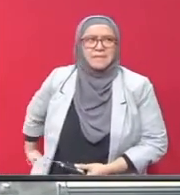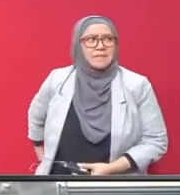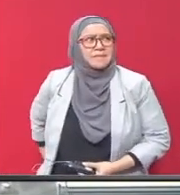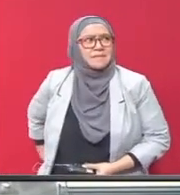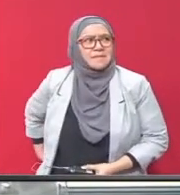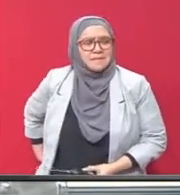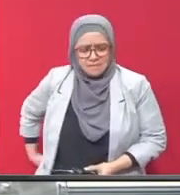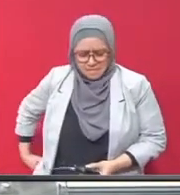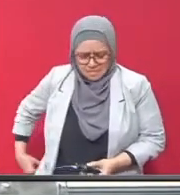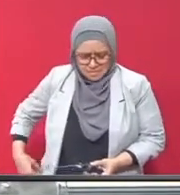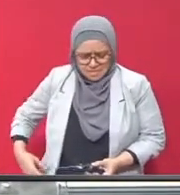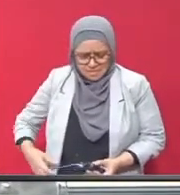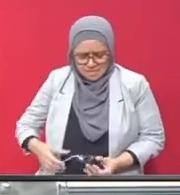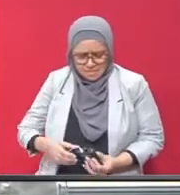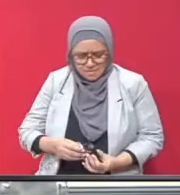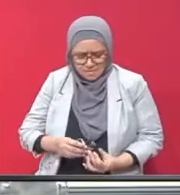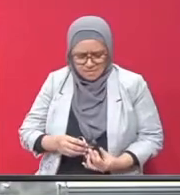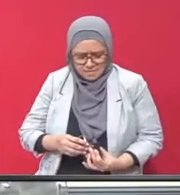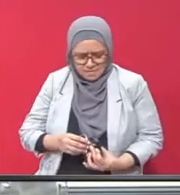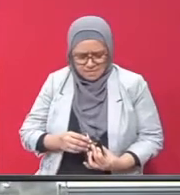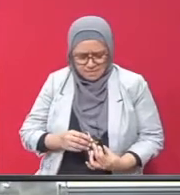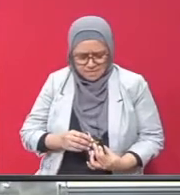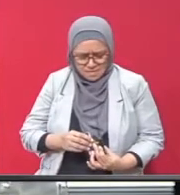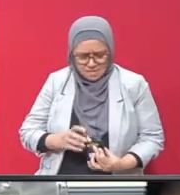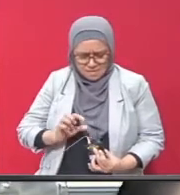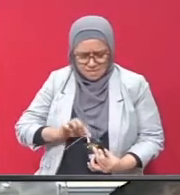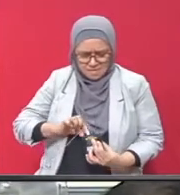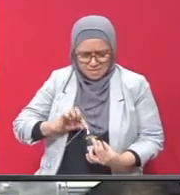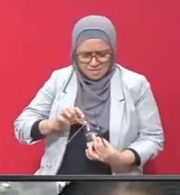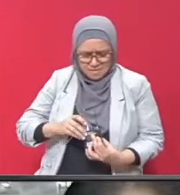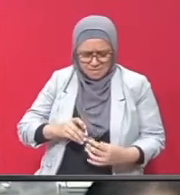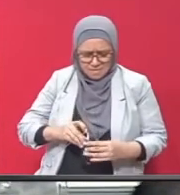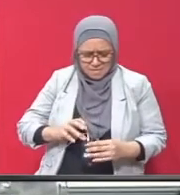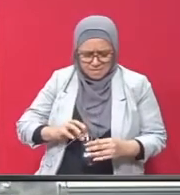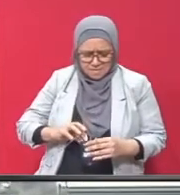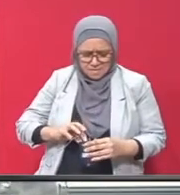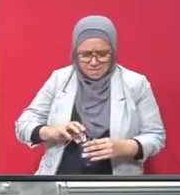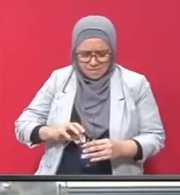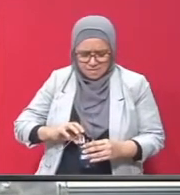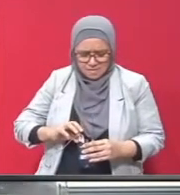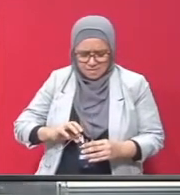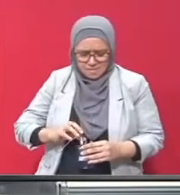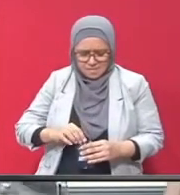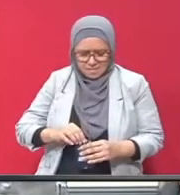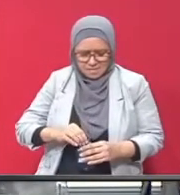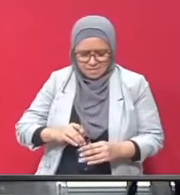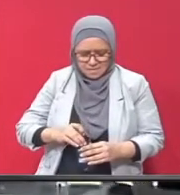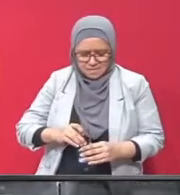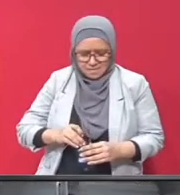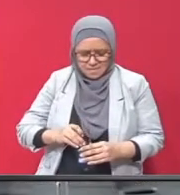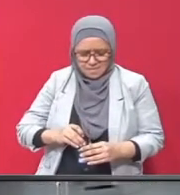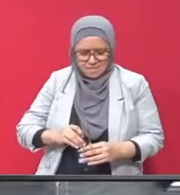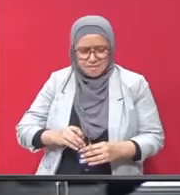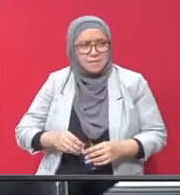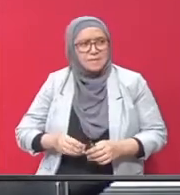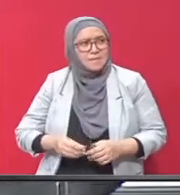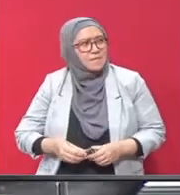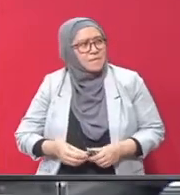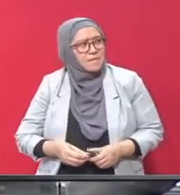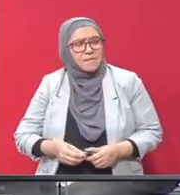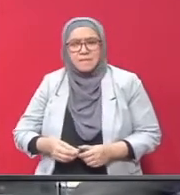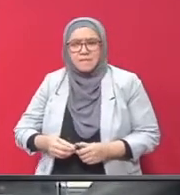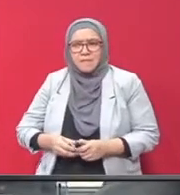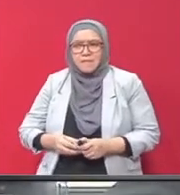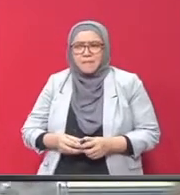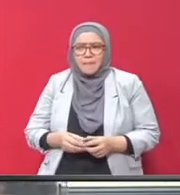VSCO Berdasarkan sistem recognition pekerjaan STP sehingga 30 okt hai oke setelah